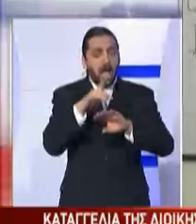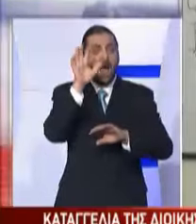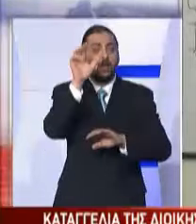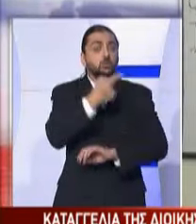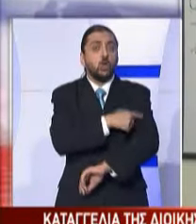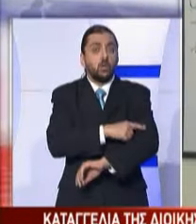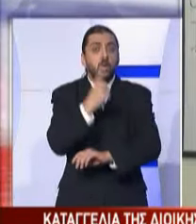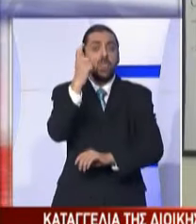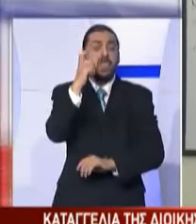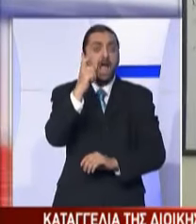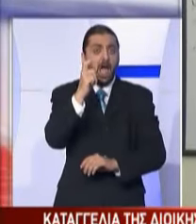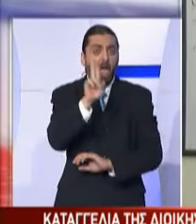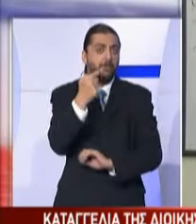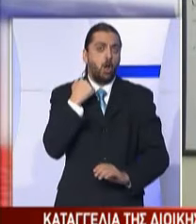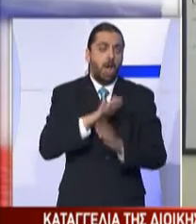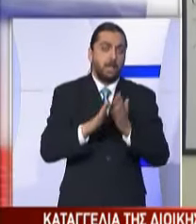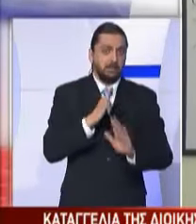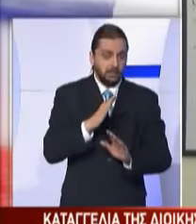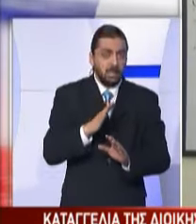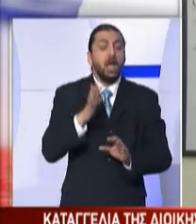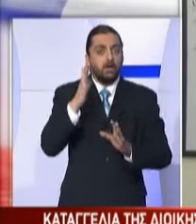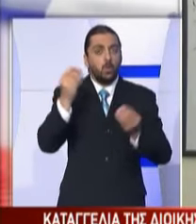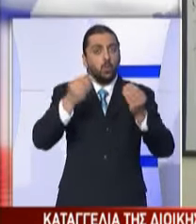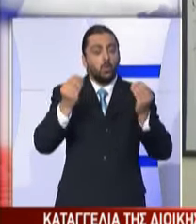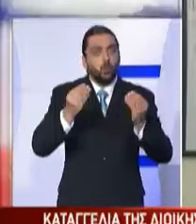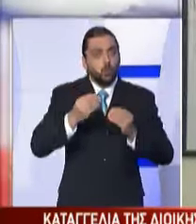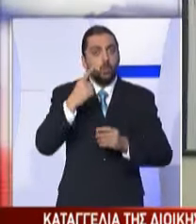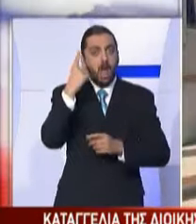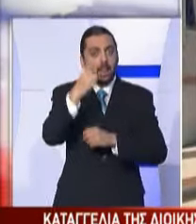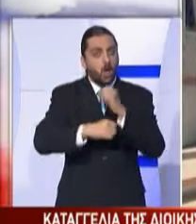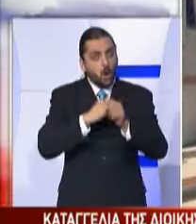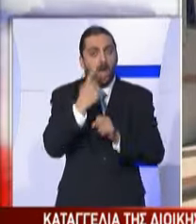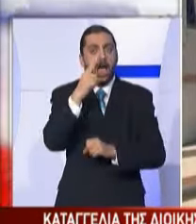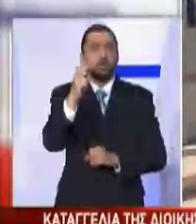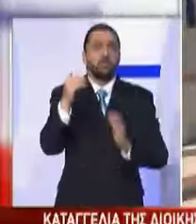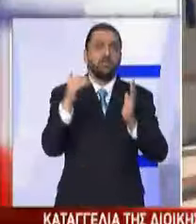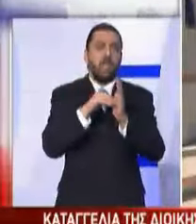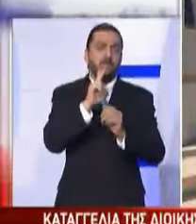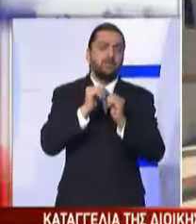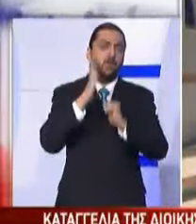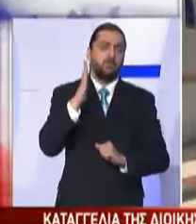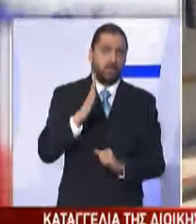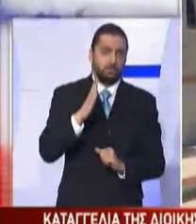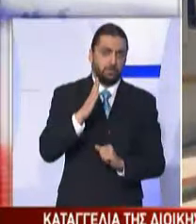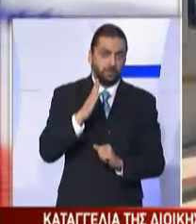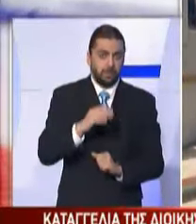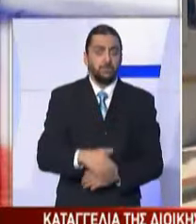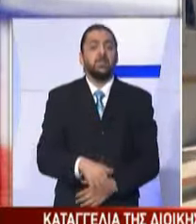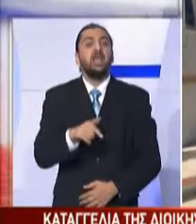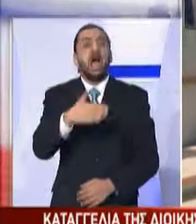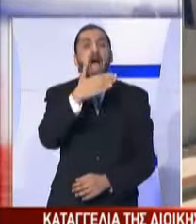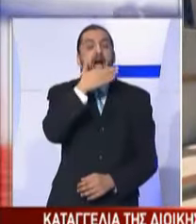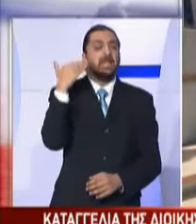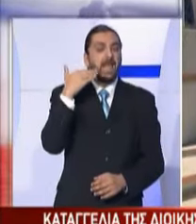έχουμε μια απώλεια σε ετήσια βάση για πάνω από 120.000 ευρώ. Η αναφορά της διοίκησης του Πανεπιστημιακού Νοσοκομείου